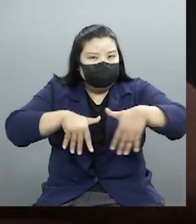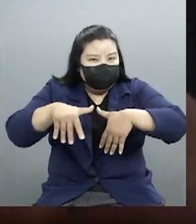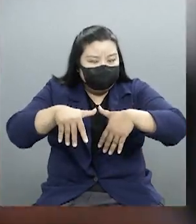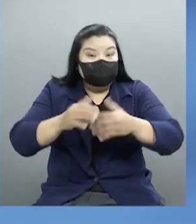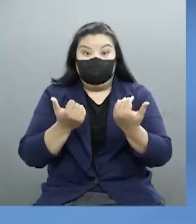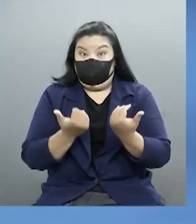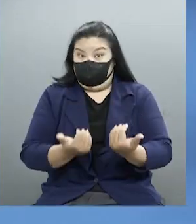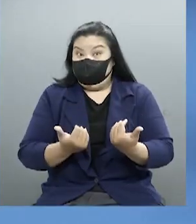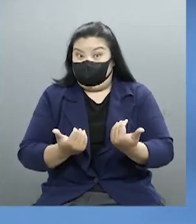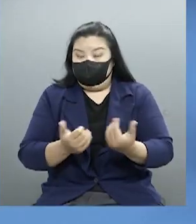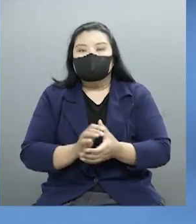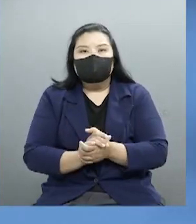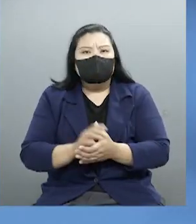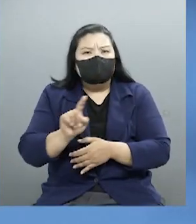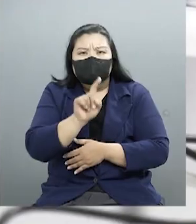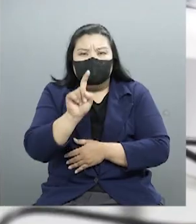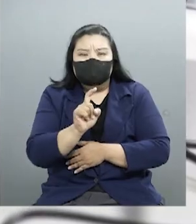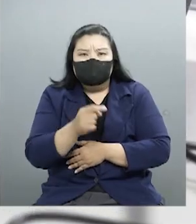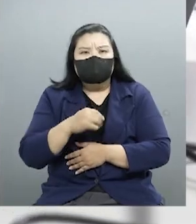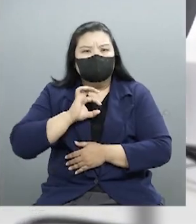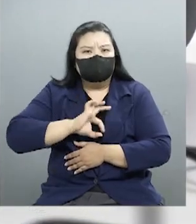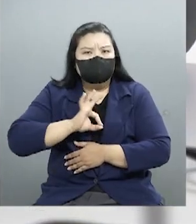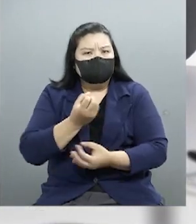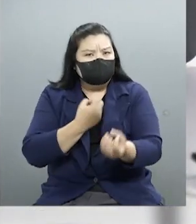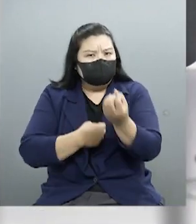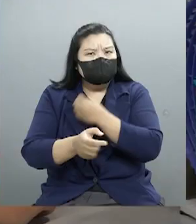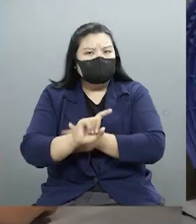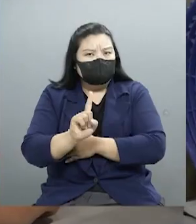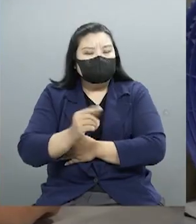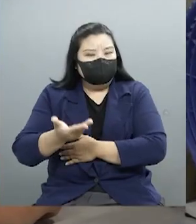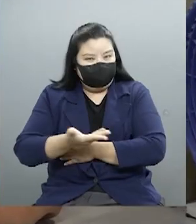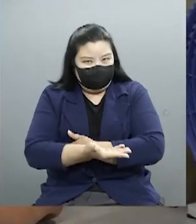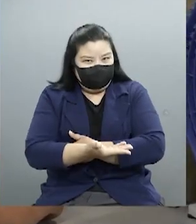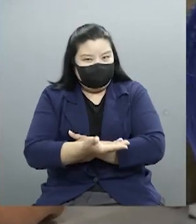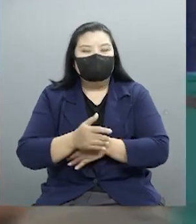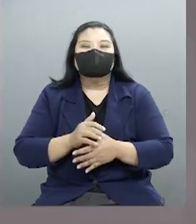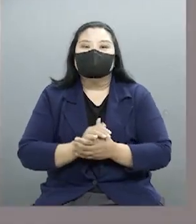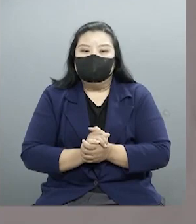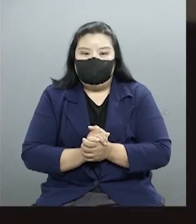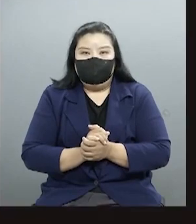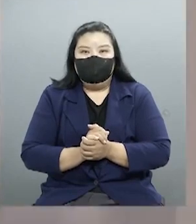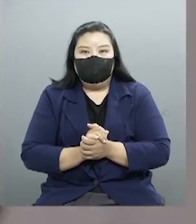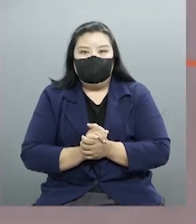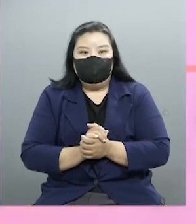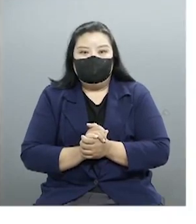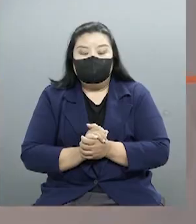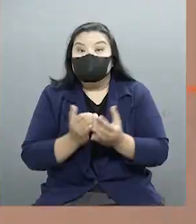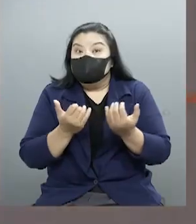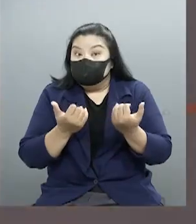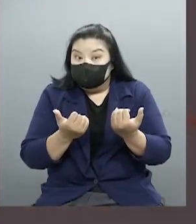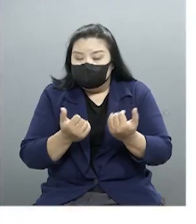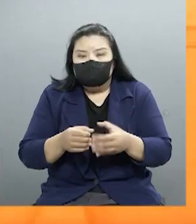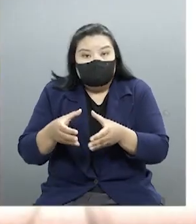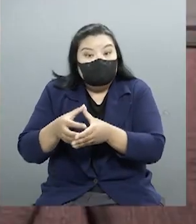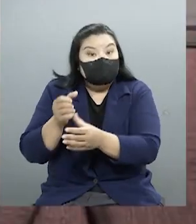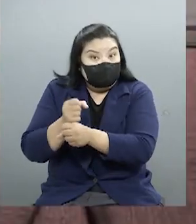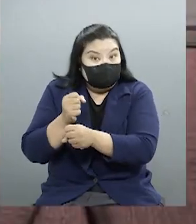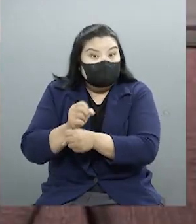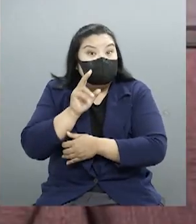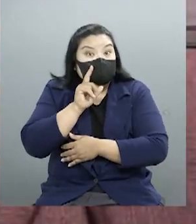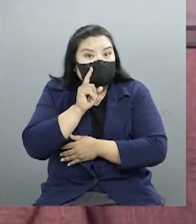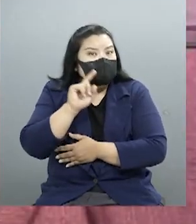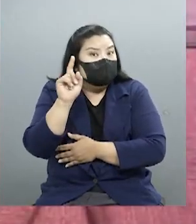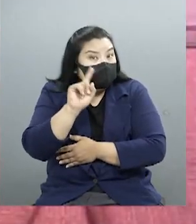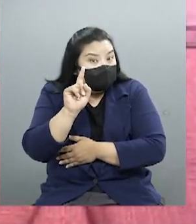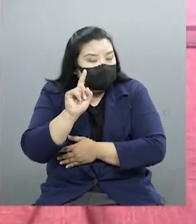ทางบ้านสัปดาห์นี้มีความคิดเห็นอะไรที่น่าสนใจบ้างไปติดตามกันครับ เซตครีเอเตอร ์พูดคุยกับทีมข่าว